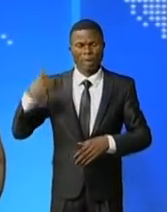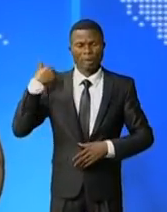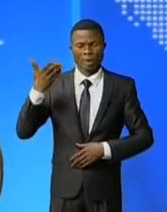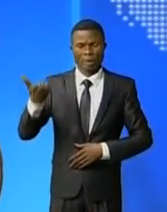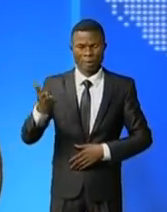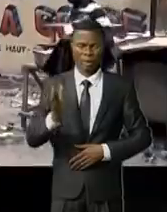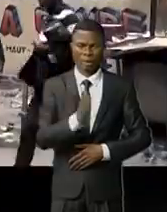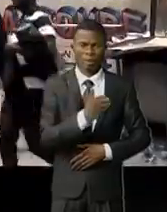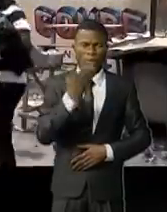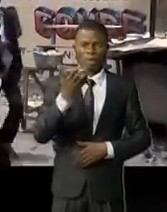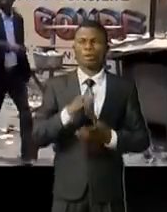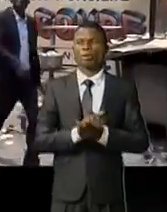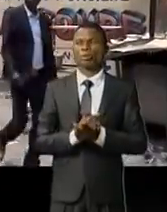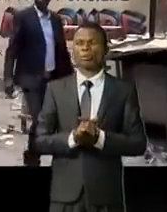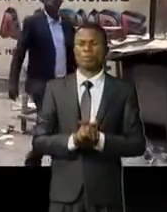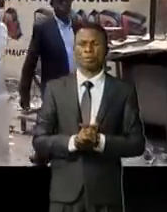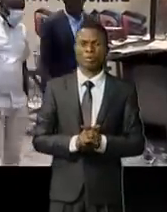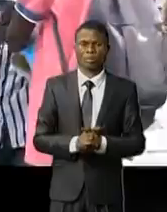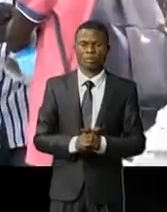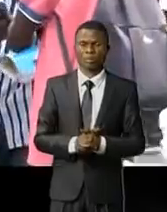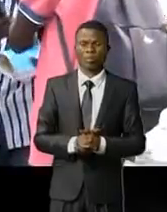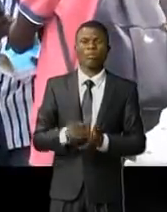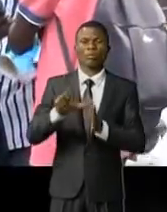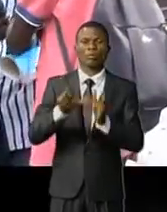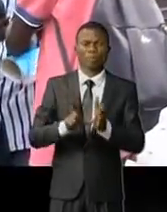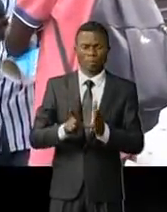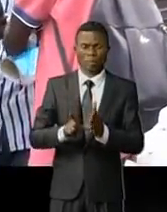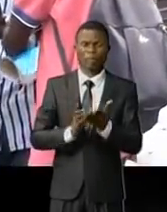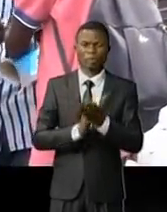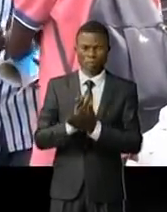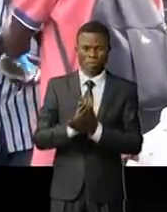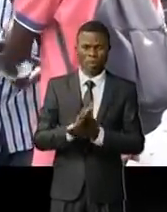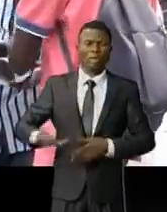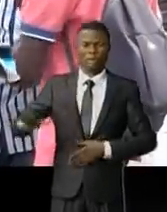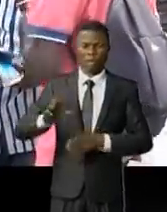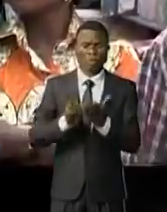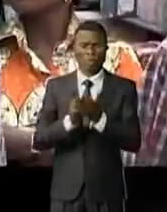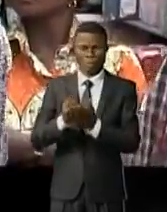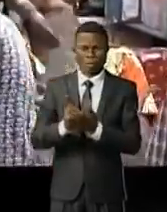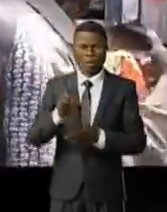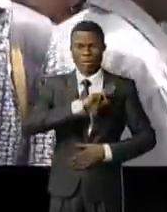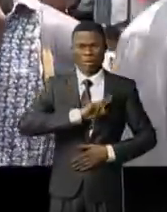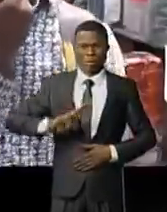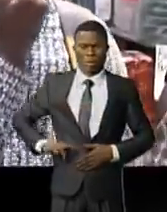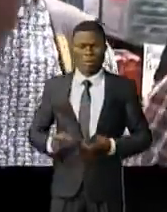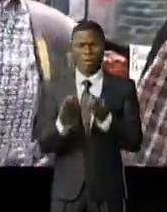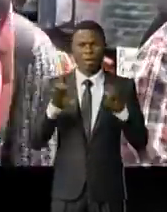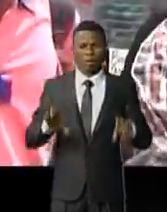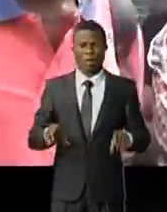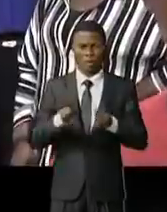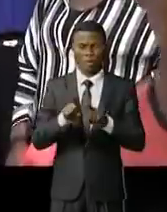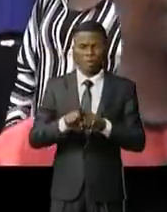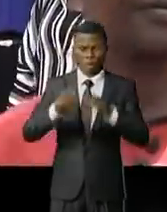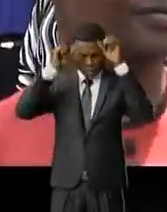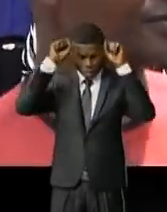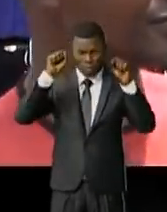dus. La démarche, elle est légitime dans un État qui se veut être de droit, comme la République démocratique du Congo, telle qu'est prônée